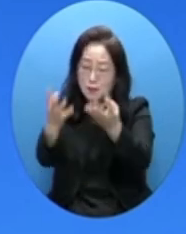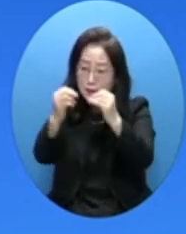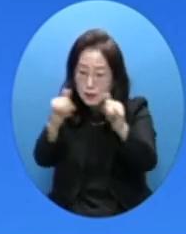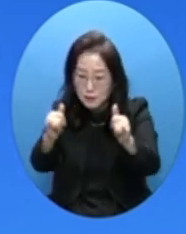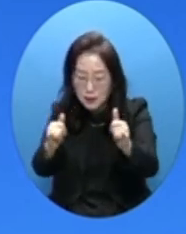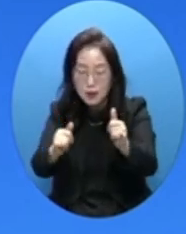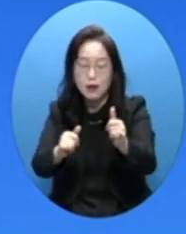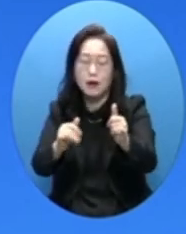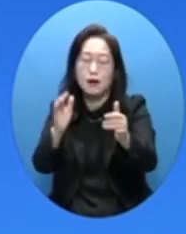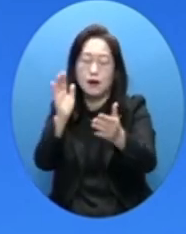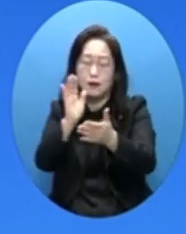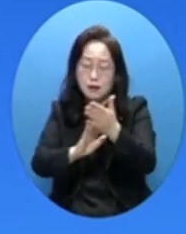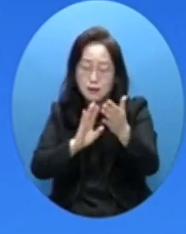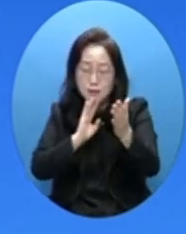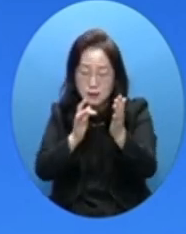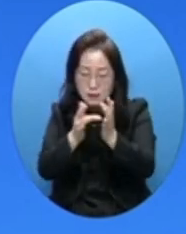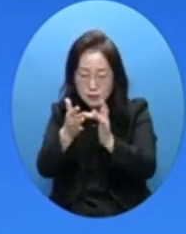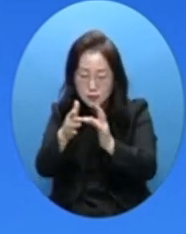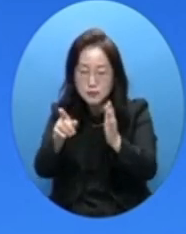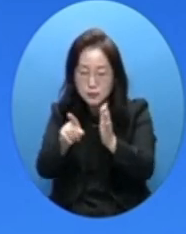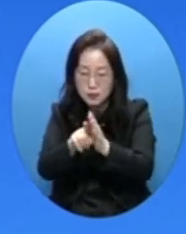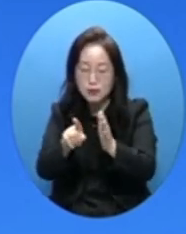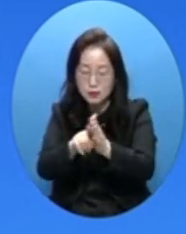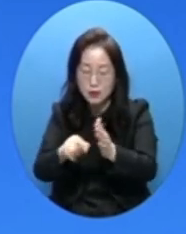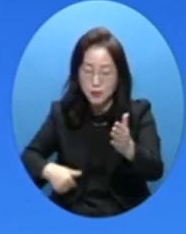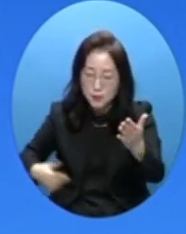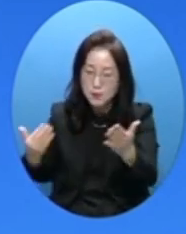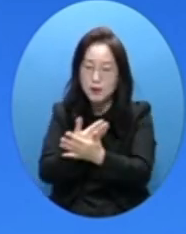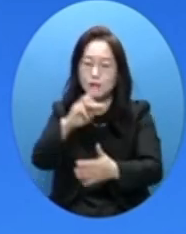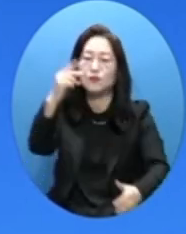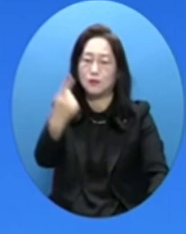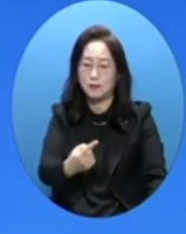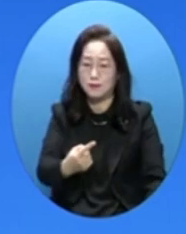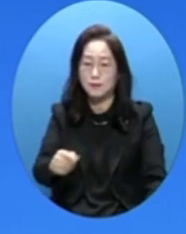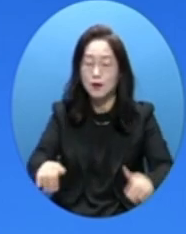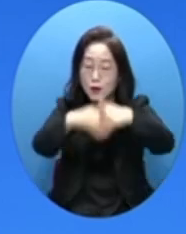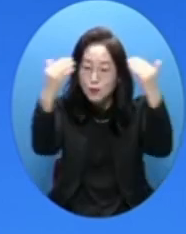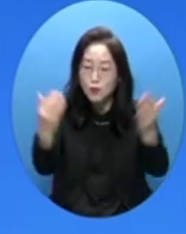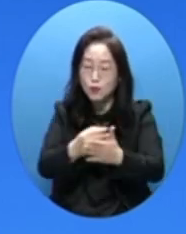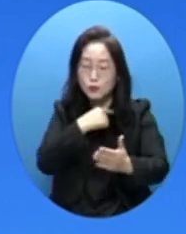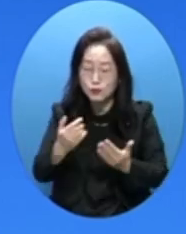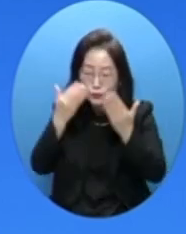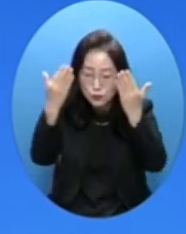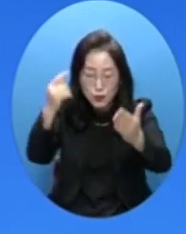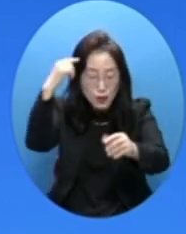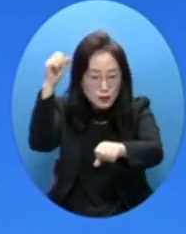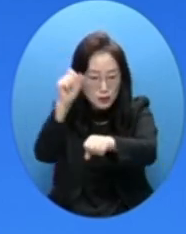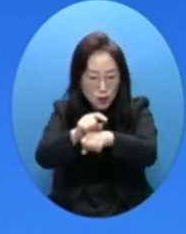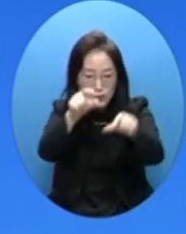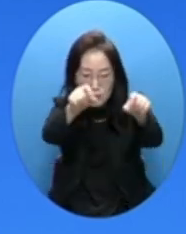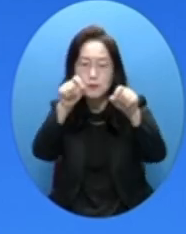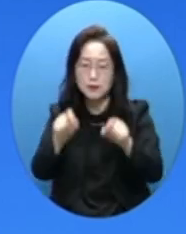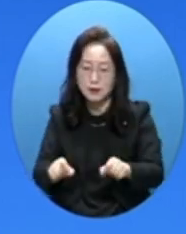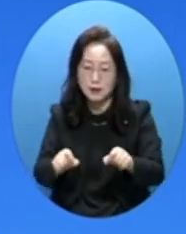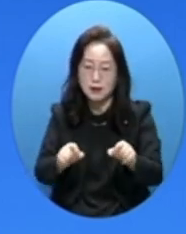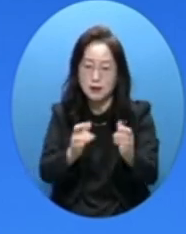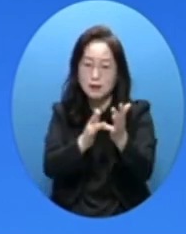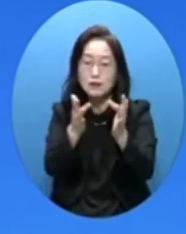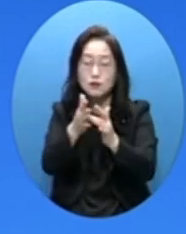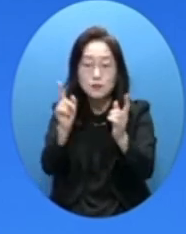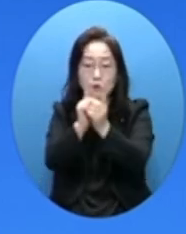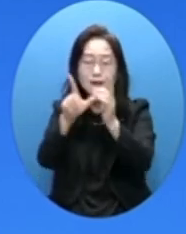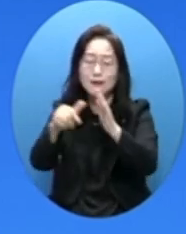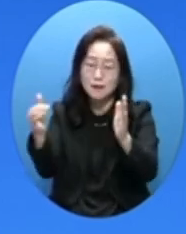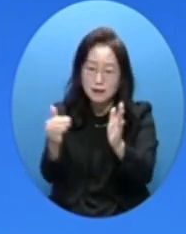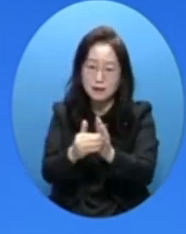돌아오는 놀라운 역사가 일어나게 되었던 것입니다. 우리 모두가 그 순교자의 영성을 본받아서 주 앞에 가는 그날까지 주의